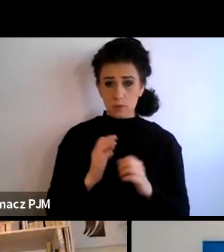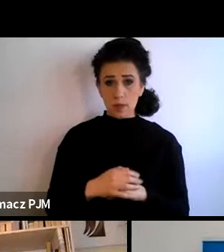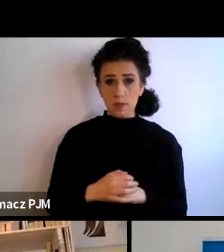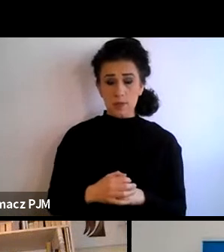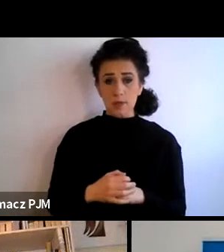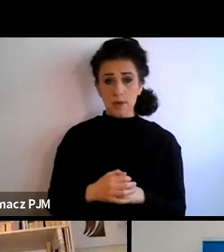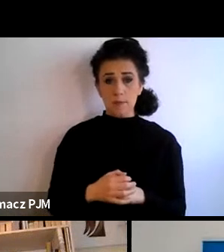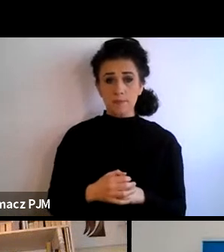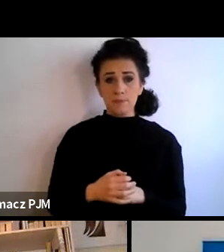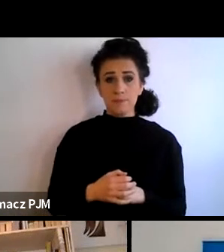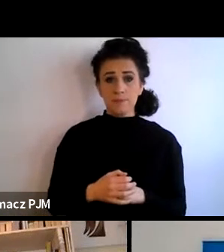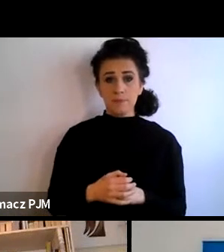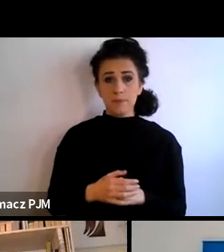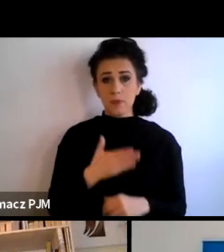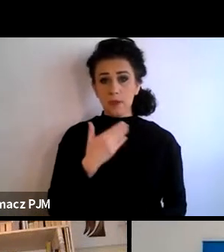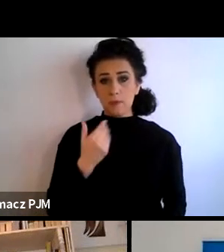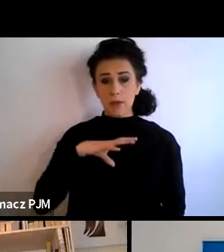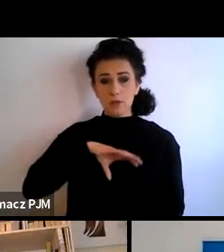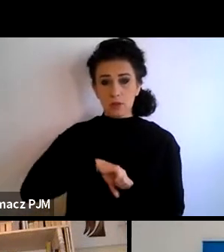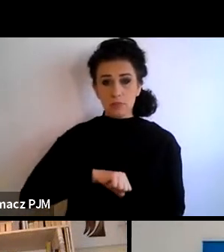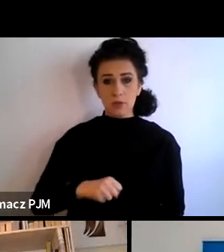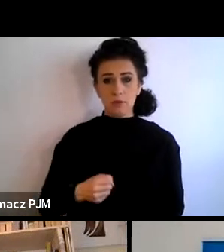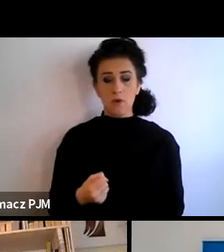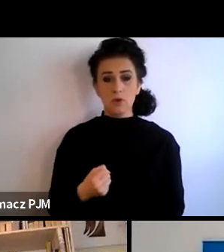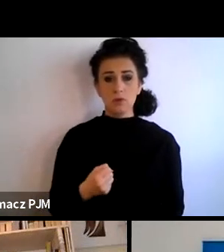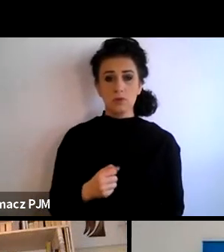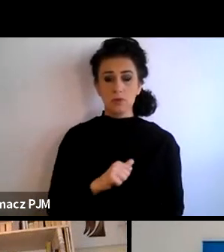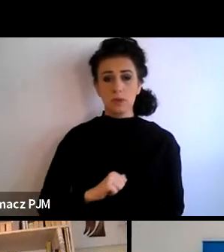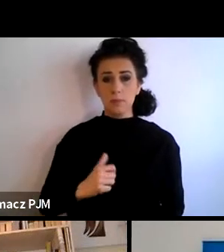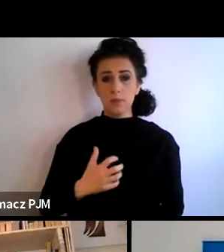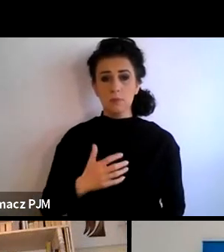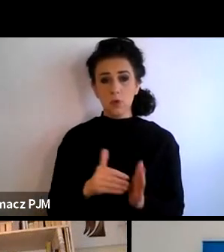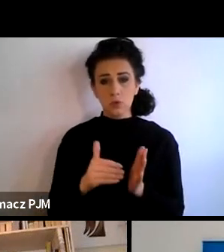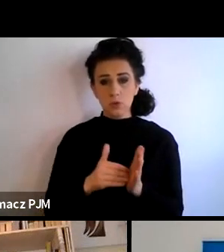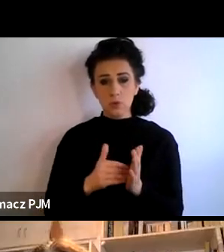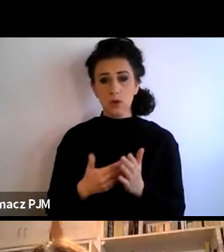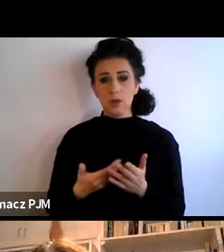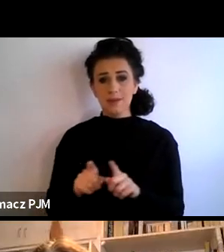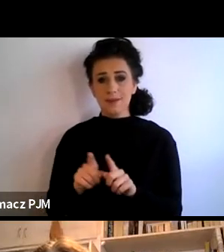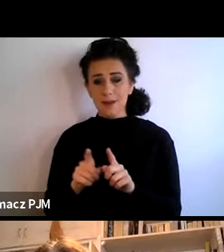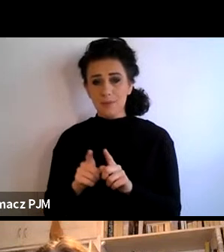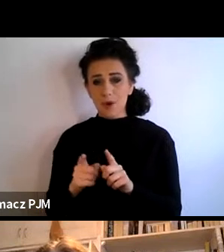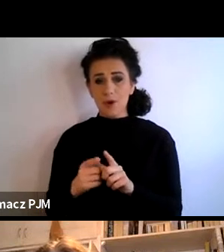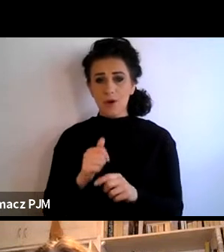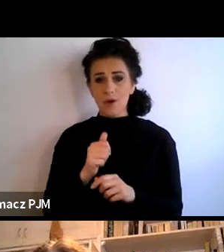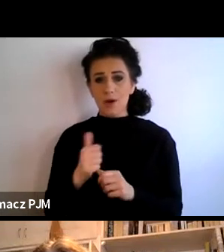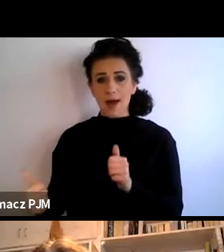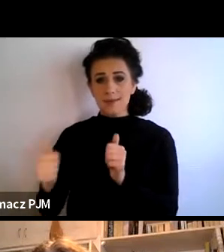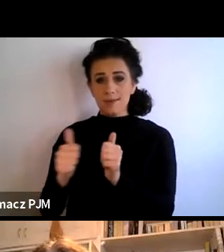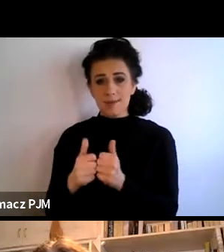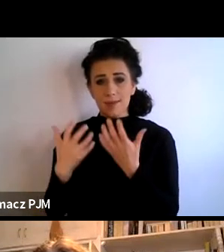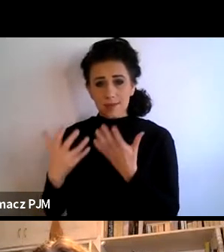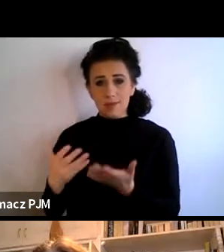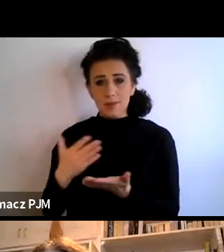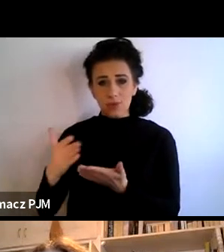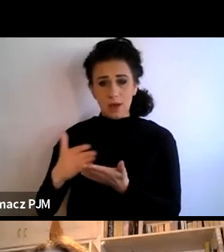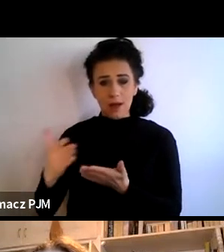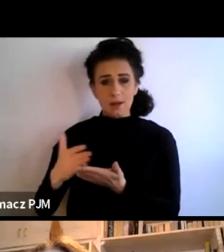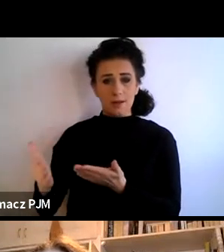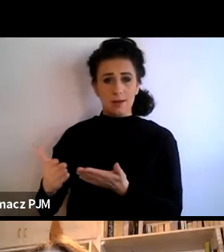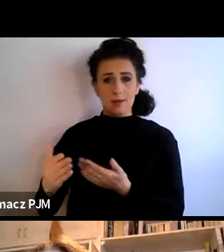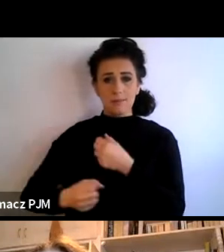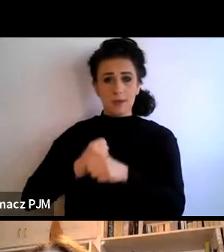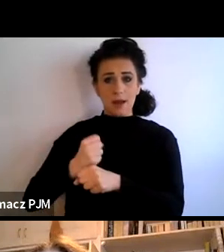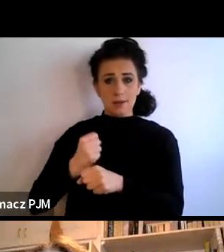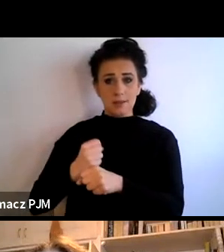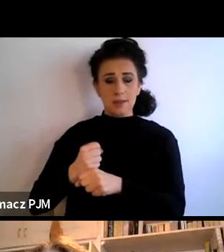powiem, sami potrzebujący i sami asystenci, którzy w sporej części są osobami z